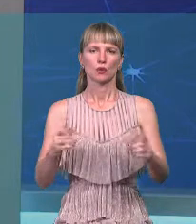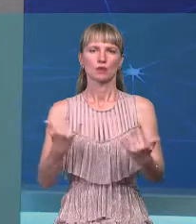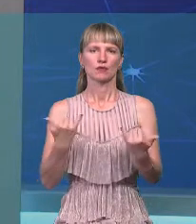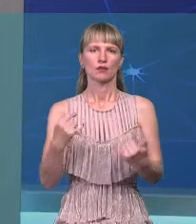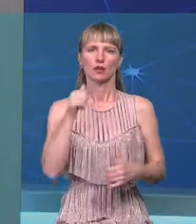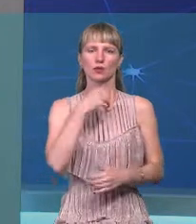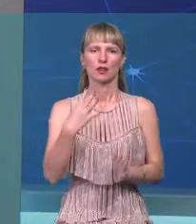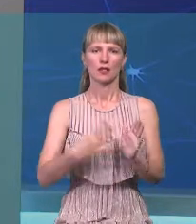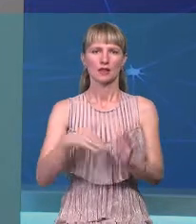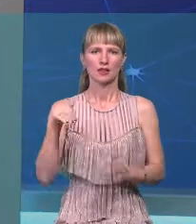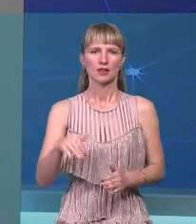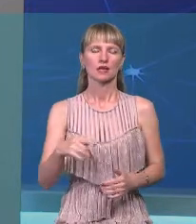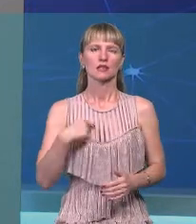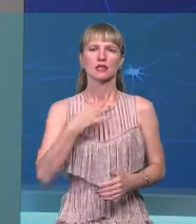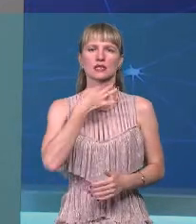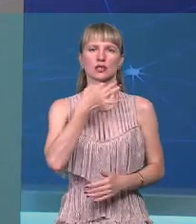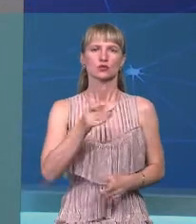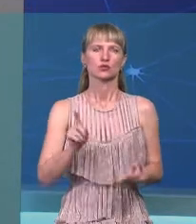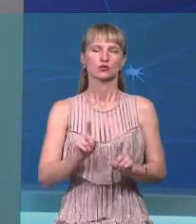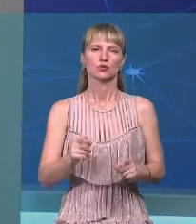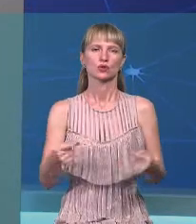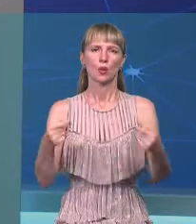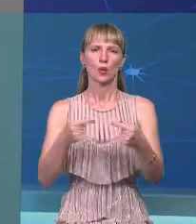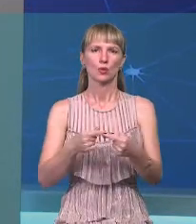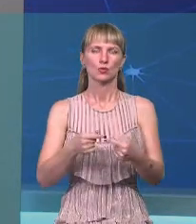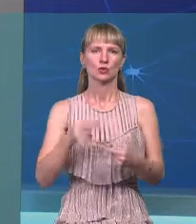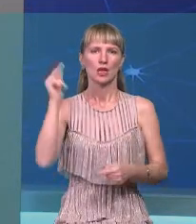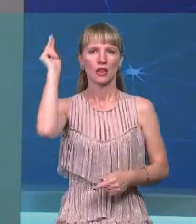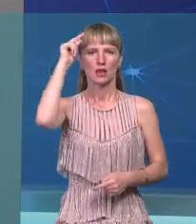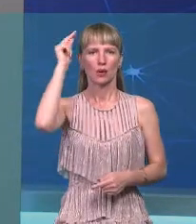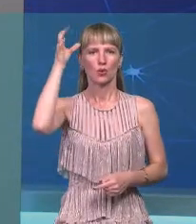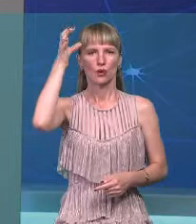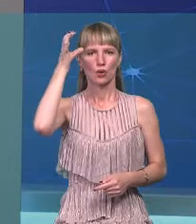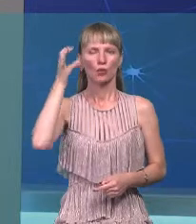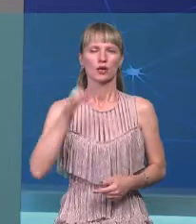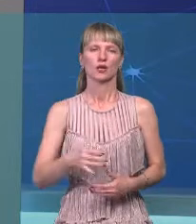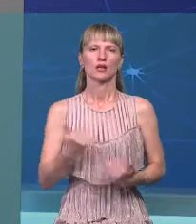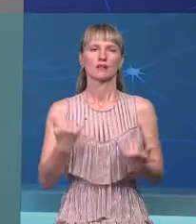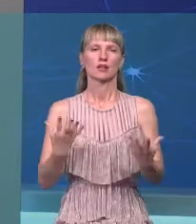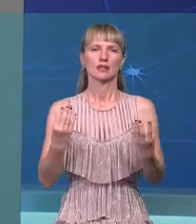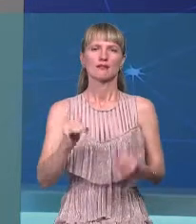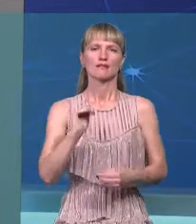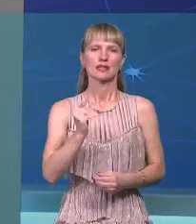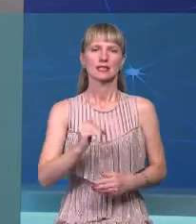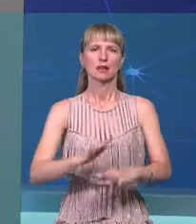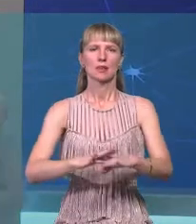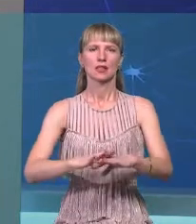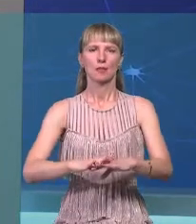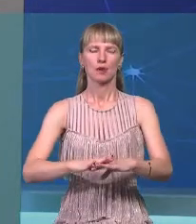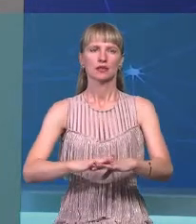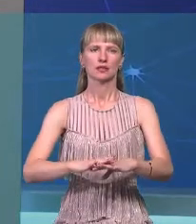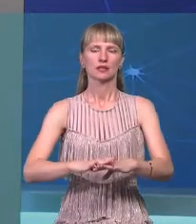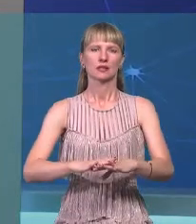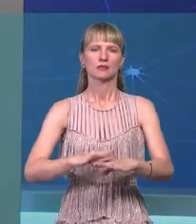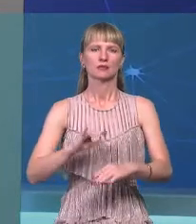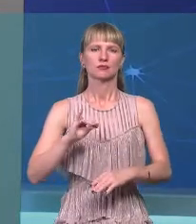тисяч. І скажу вам так, що все-таки точні науки от на сьогоднішній день, фізика, математика, та